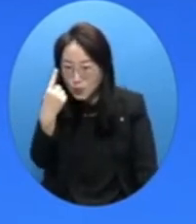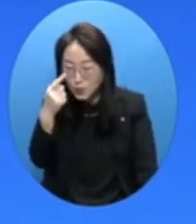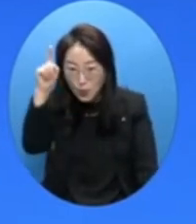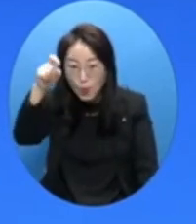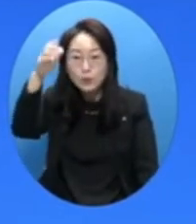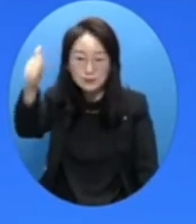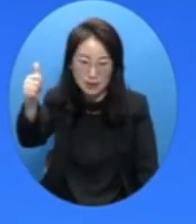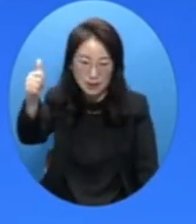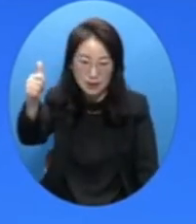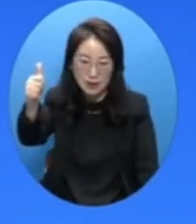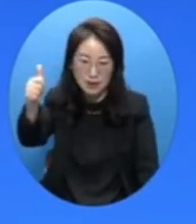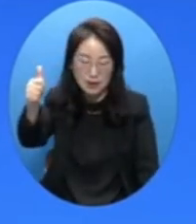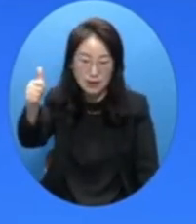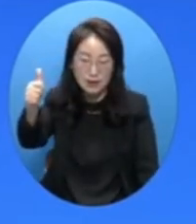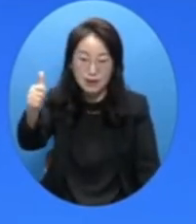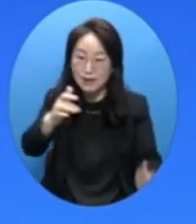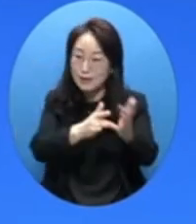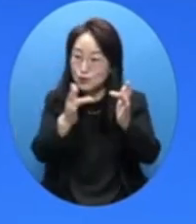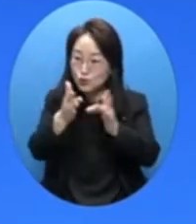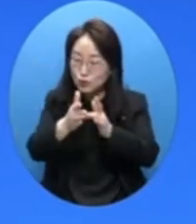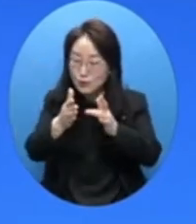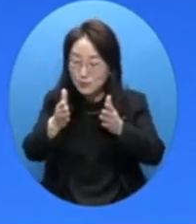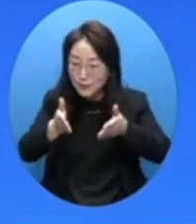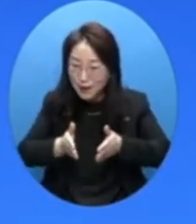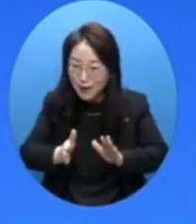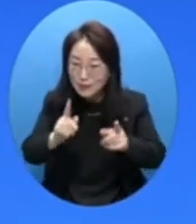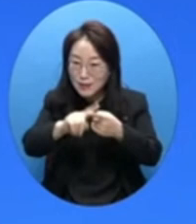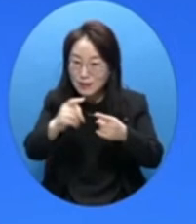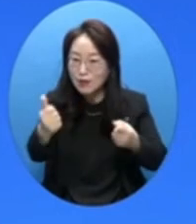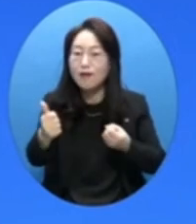목자들에게 예수님의 탄생석이 전해졌습니다